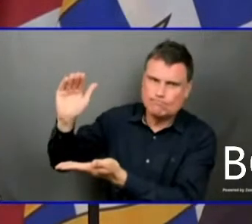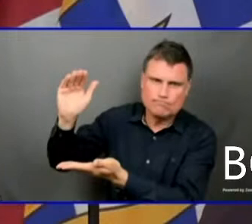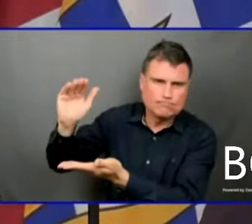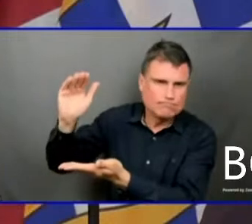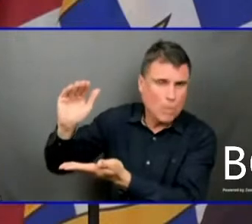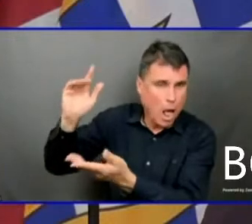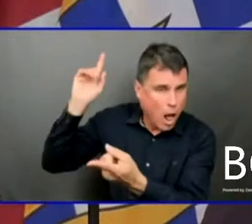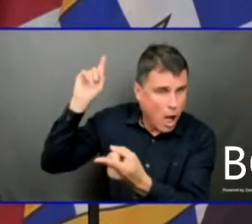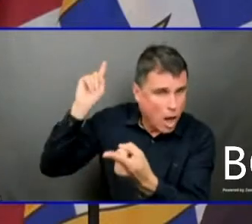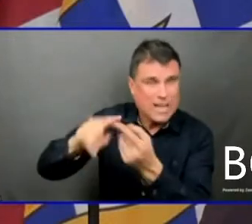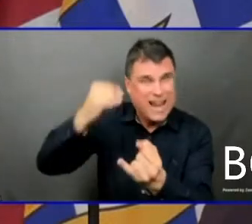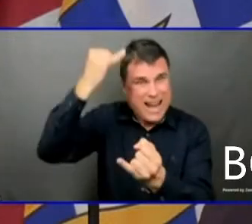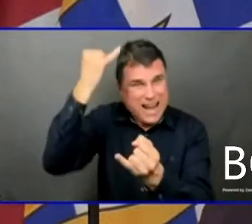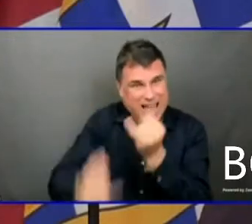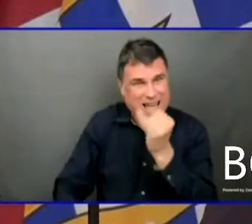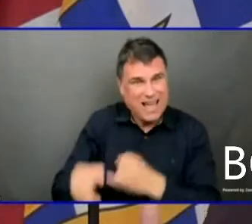样？